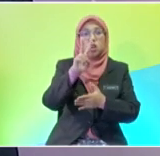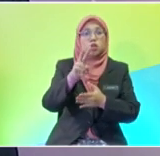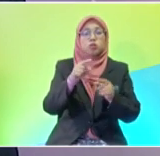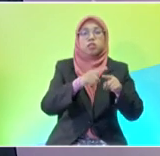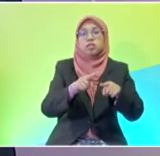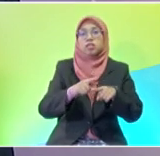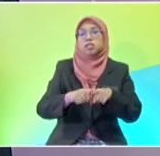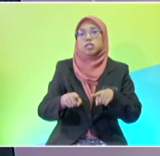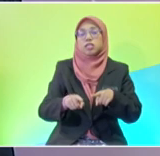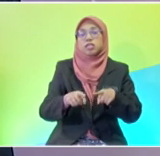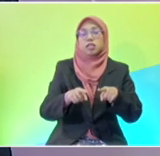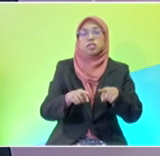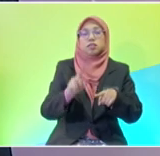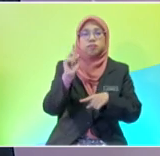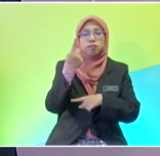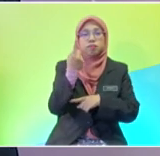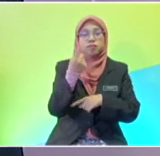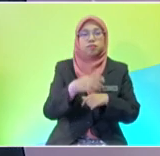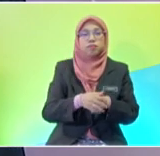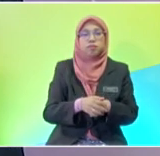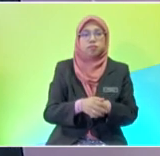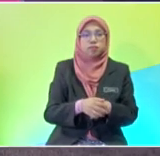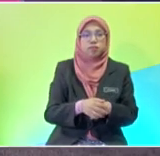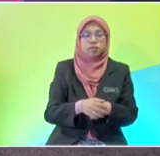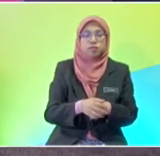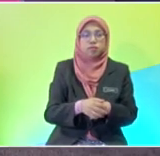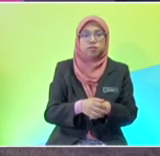yaitu kesila pada mau dan kesilapan ketinggalan